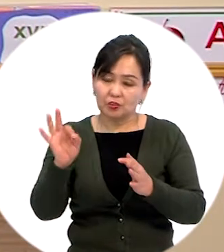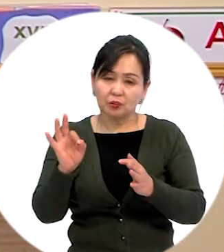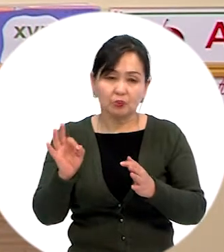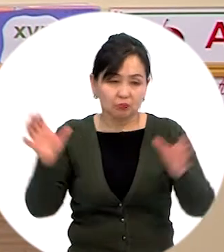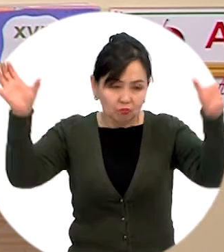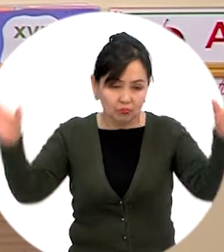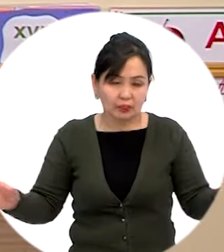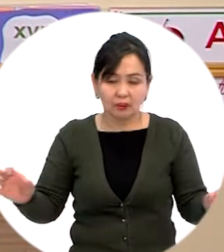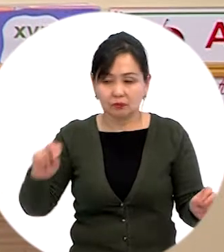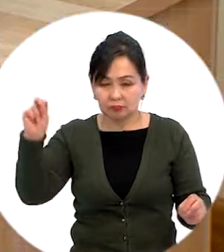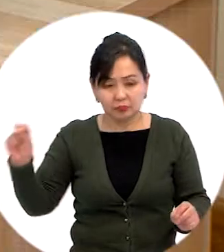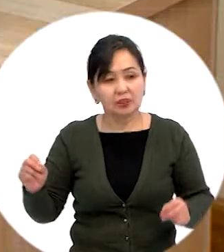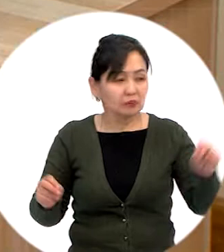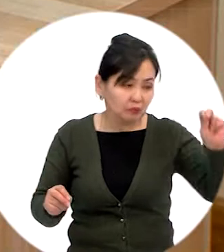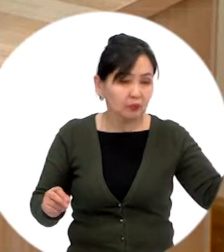тэмдэглээрэй.